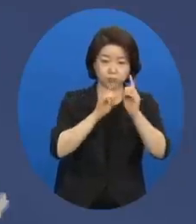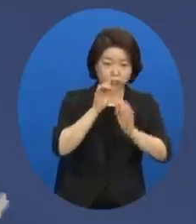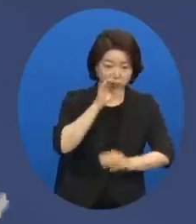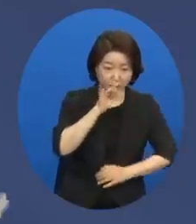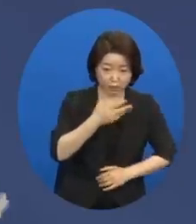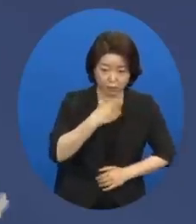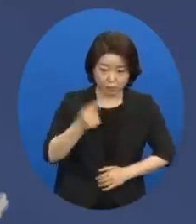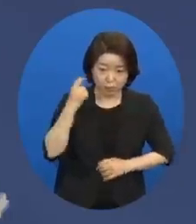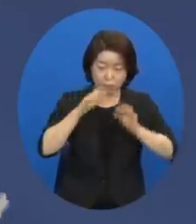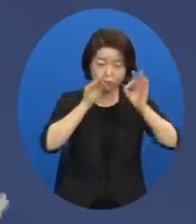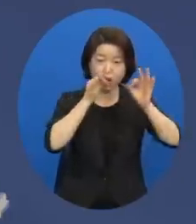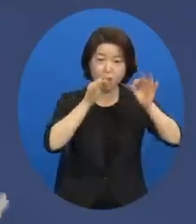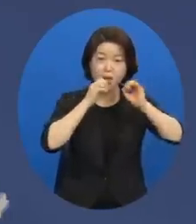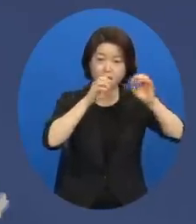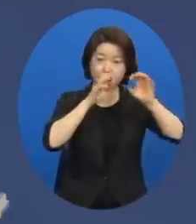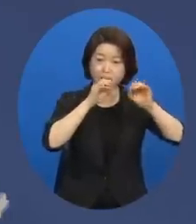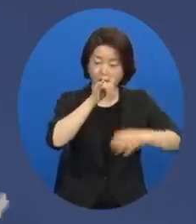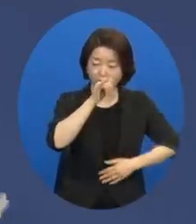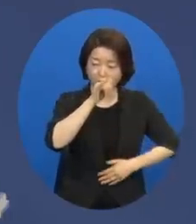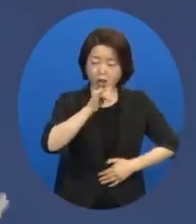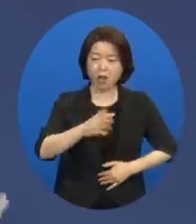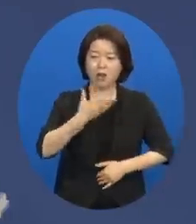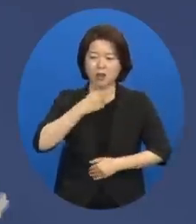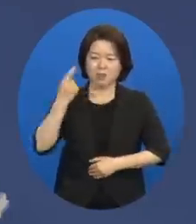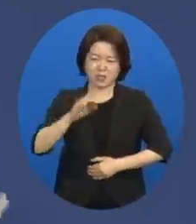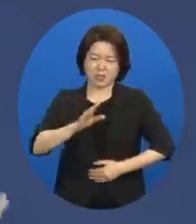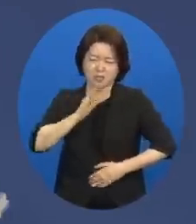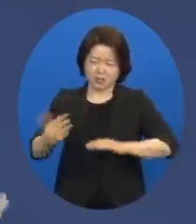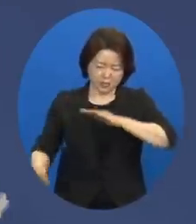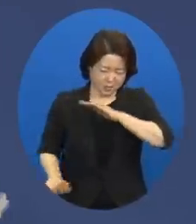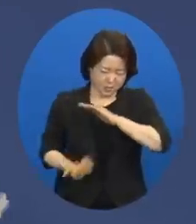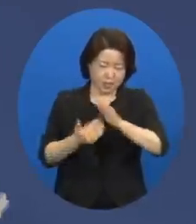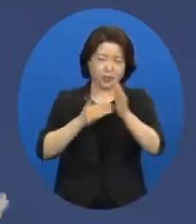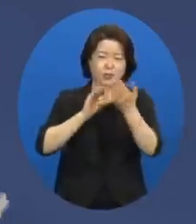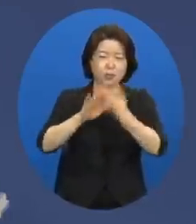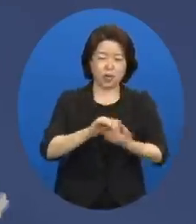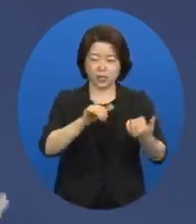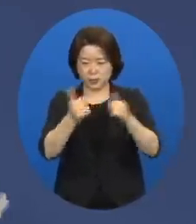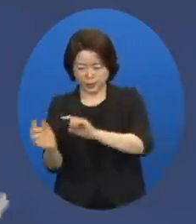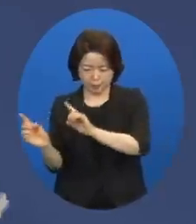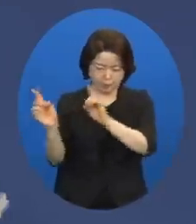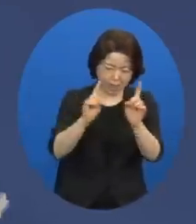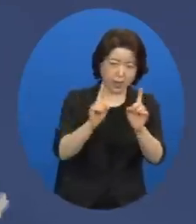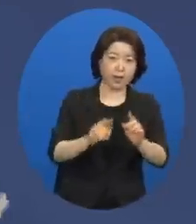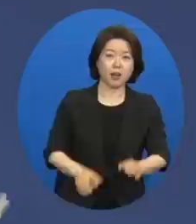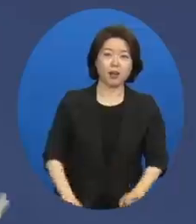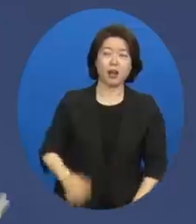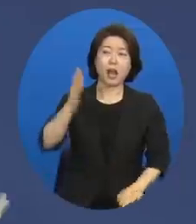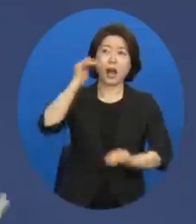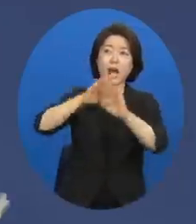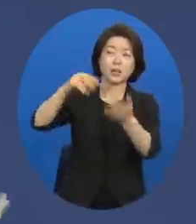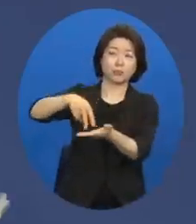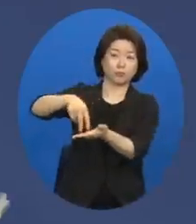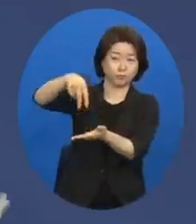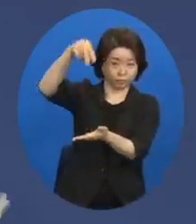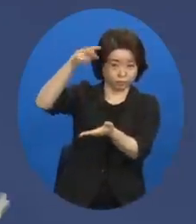복음을 외치시고 그 복음을 실제로 이루신 다음 죽으시고 부활하셔서 하늘에 올라가신